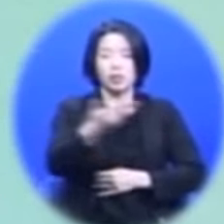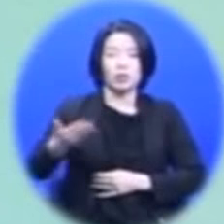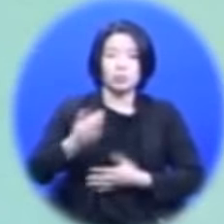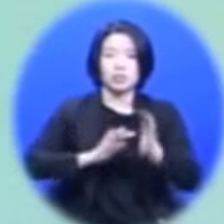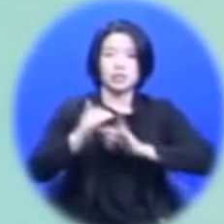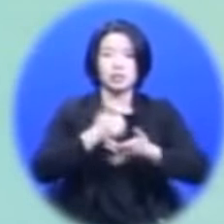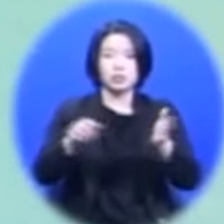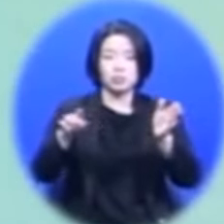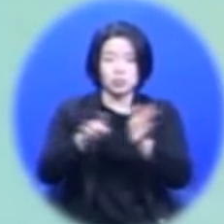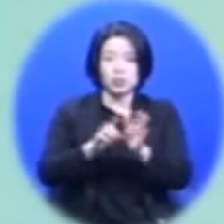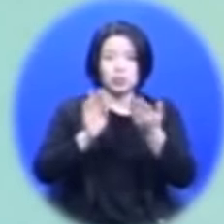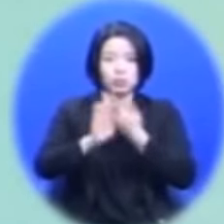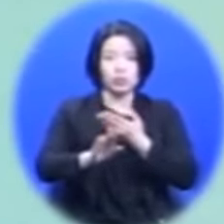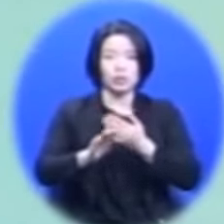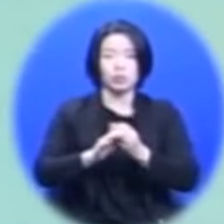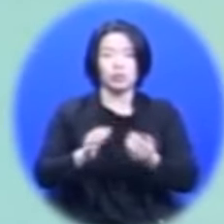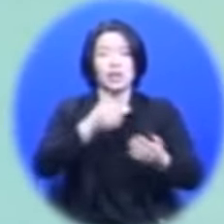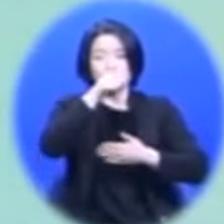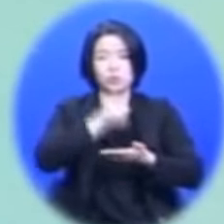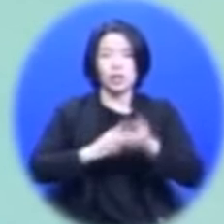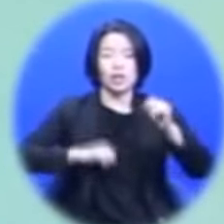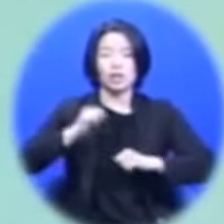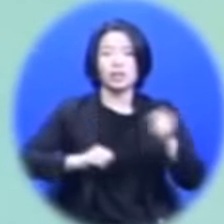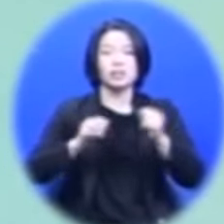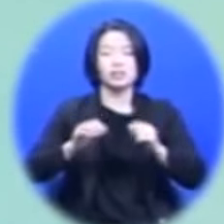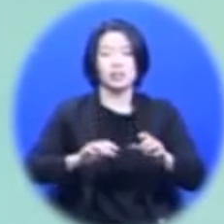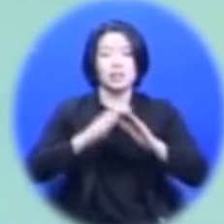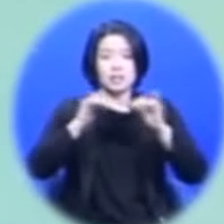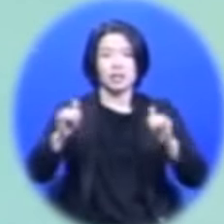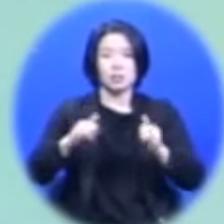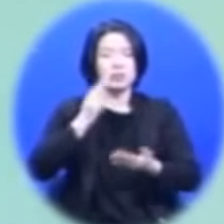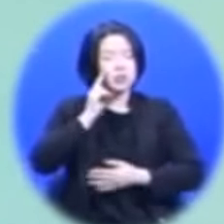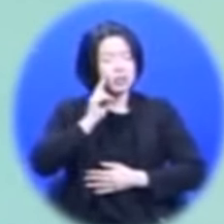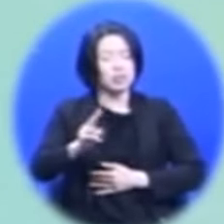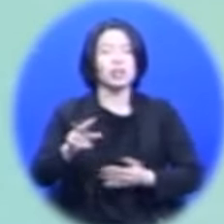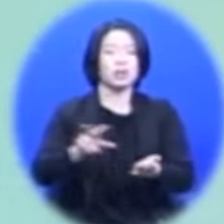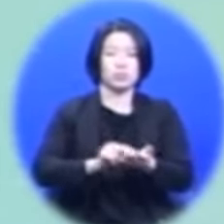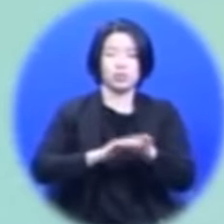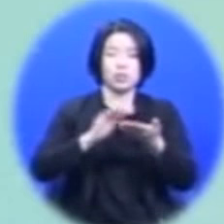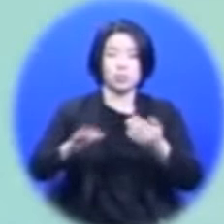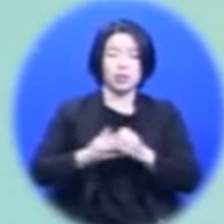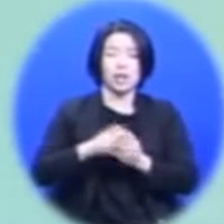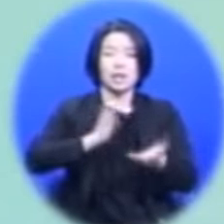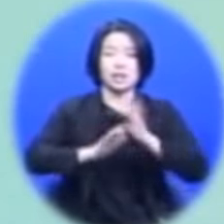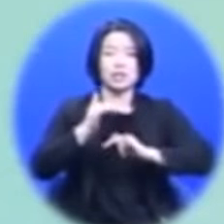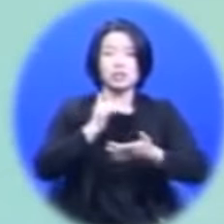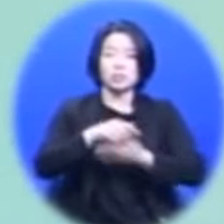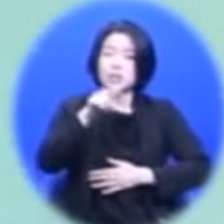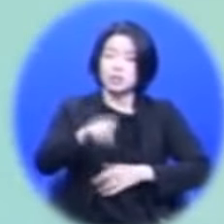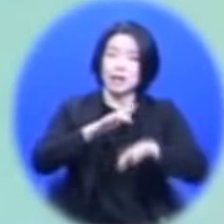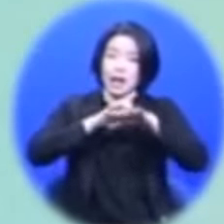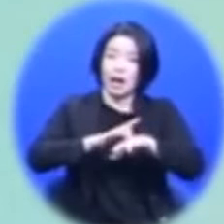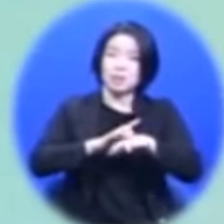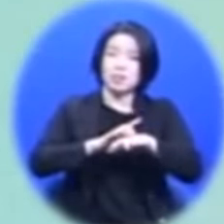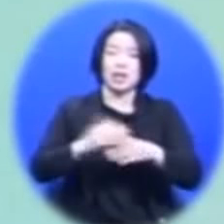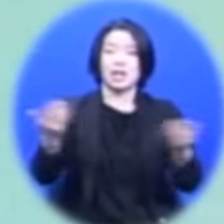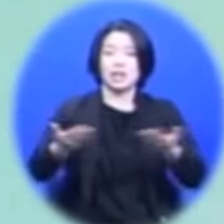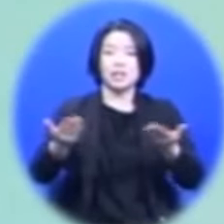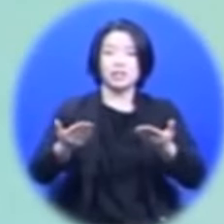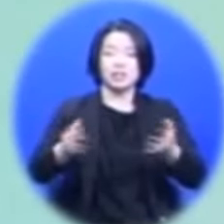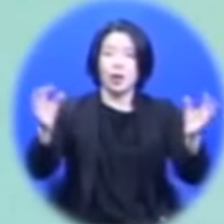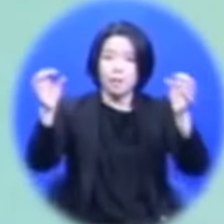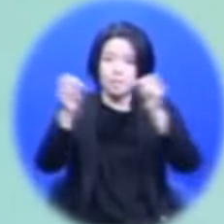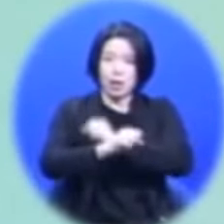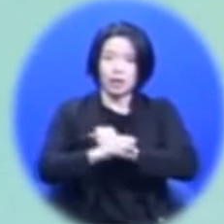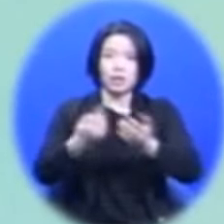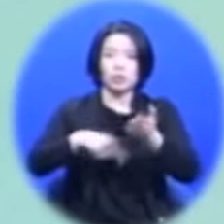믿고도 죄짓는 삶을 사는 것은 심각한 것입니다. 예수님은 그 악마의 일을